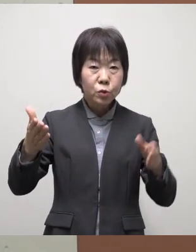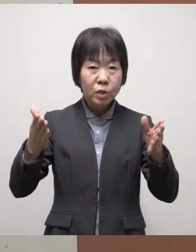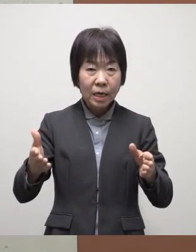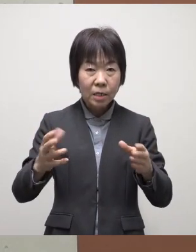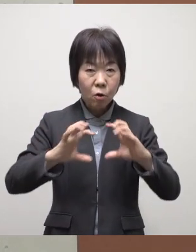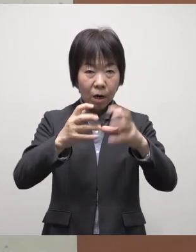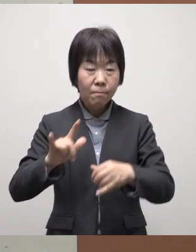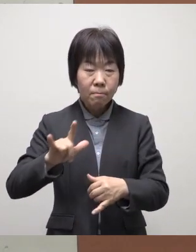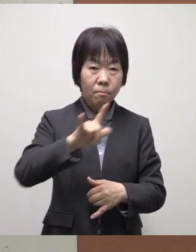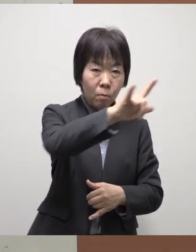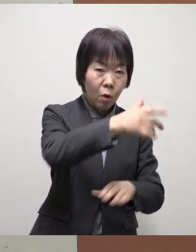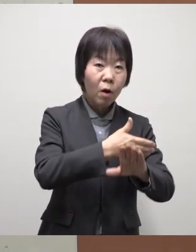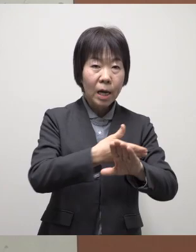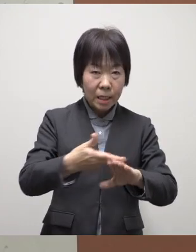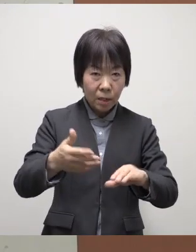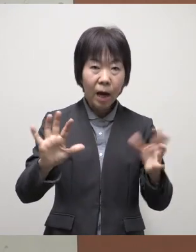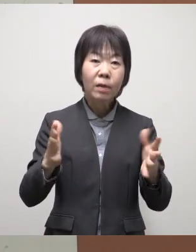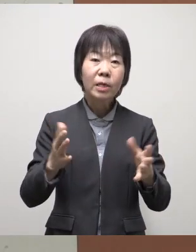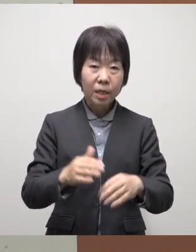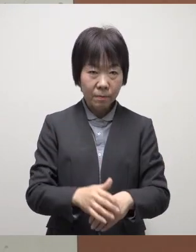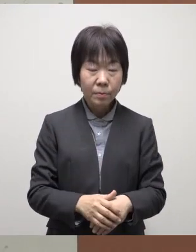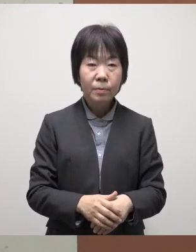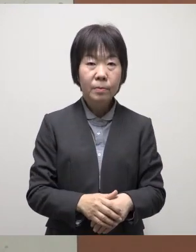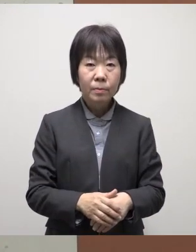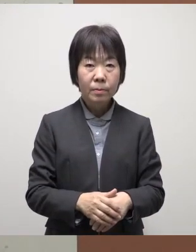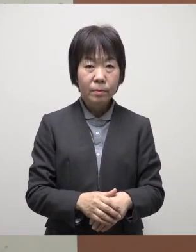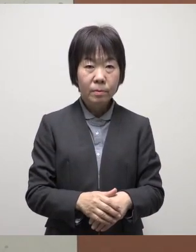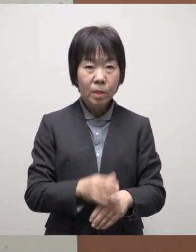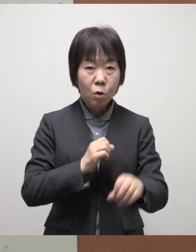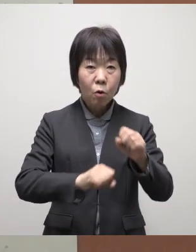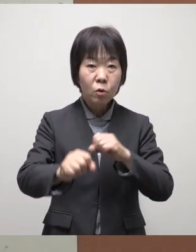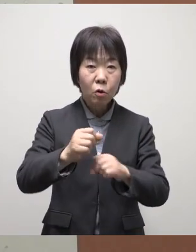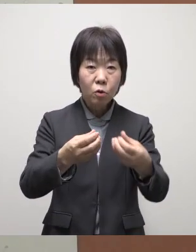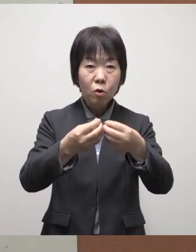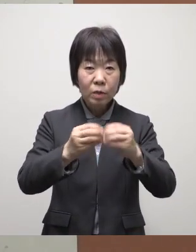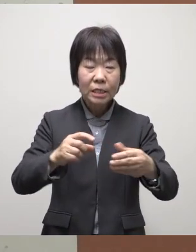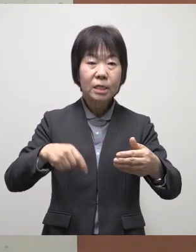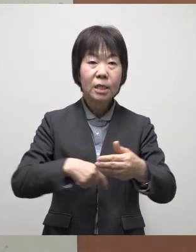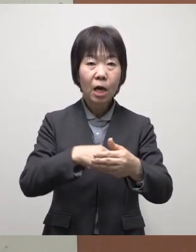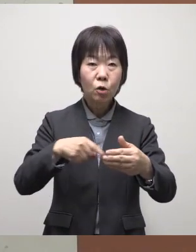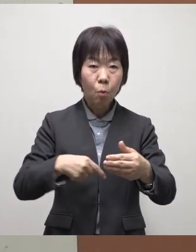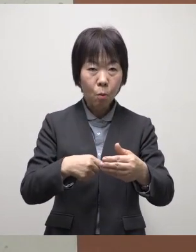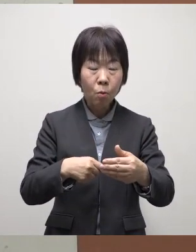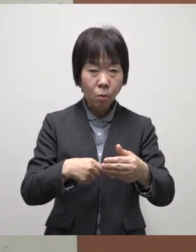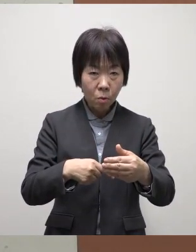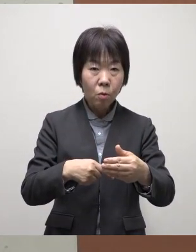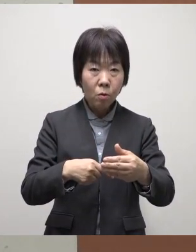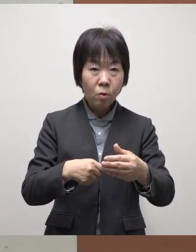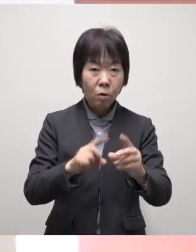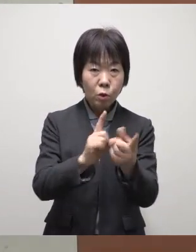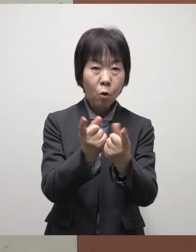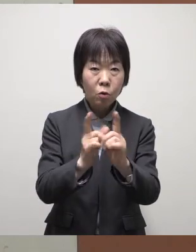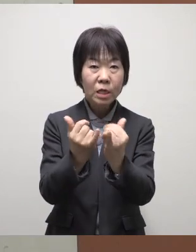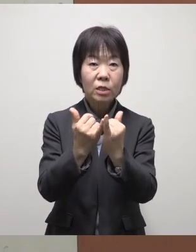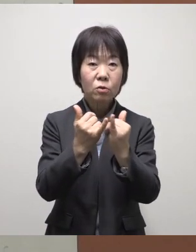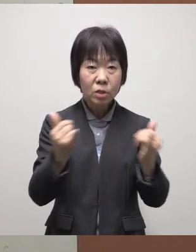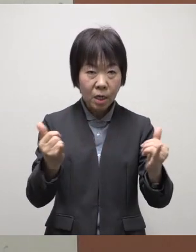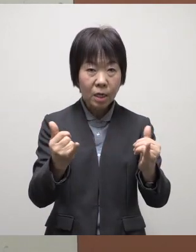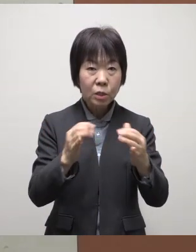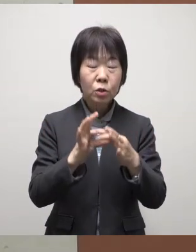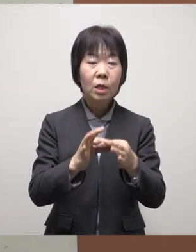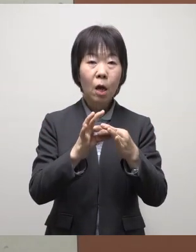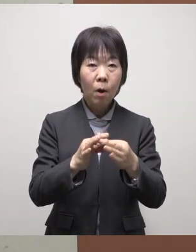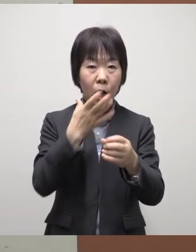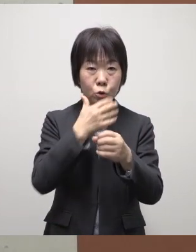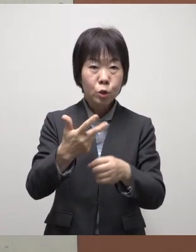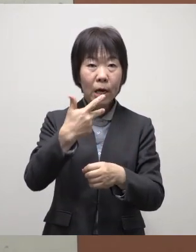海外渡航歴はありません行動の詳細および濃厚接触者について